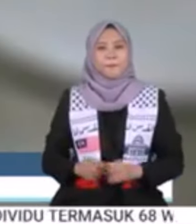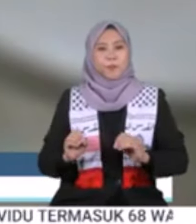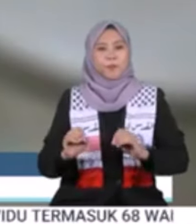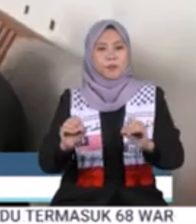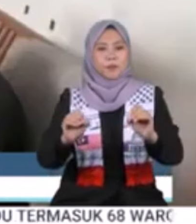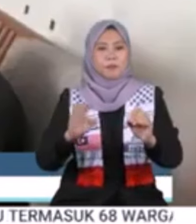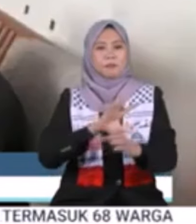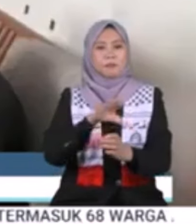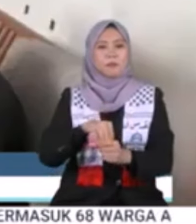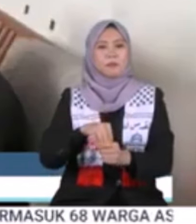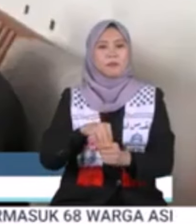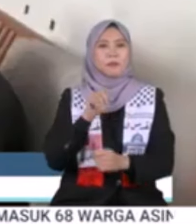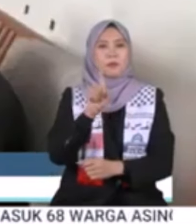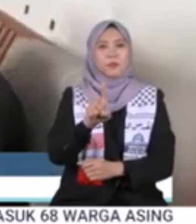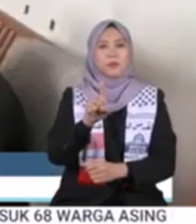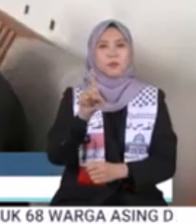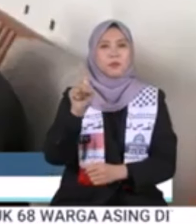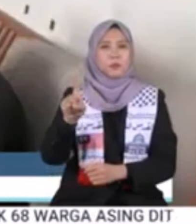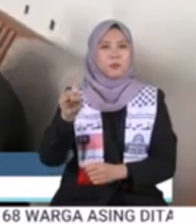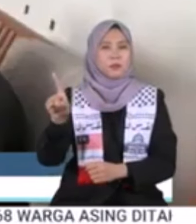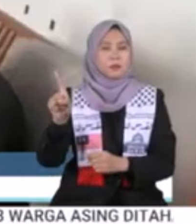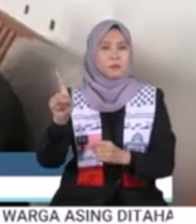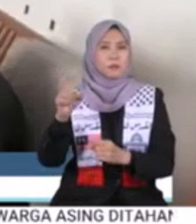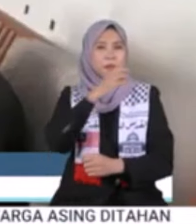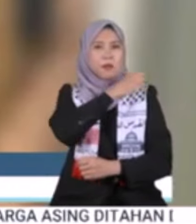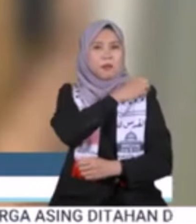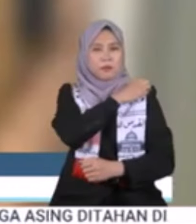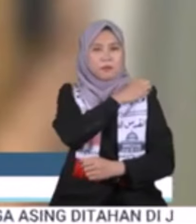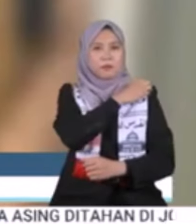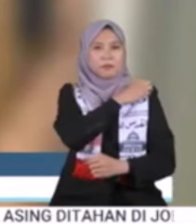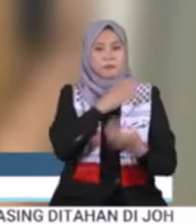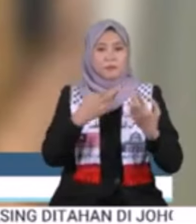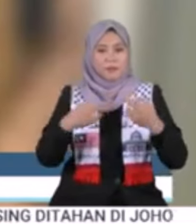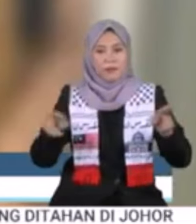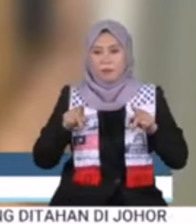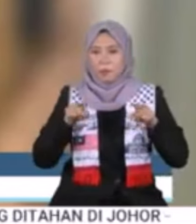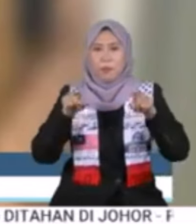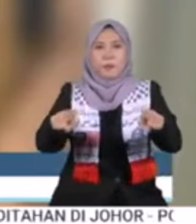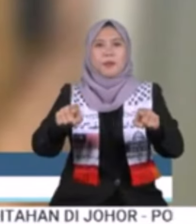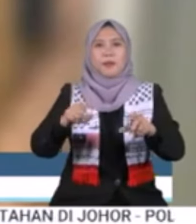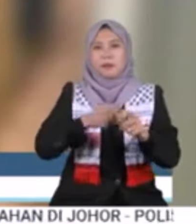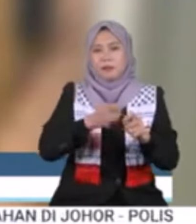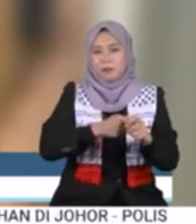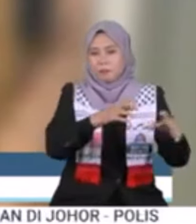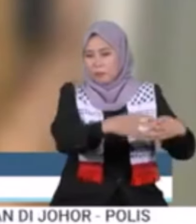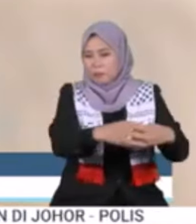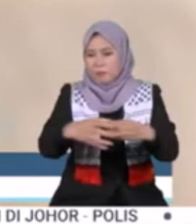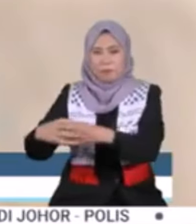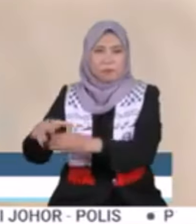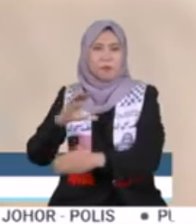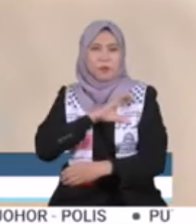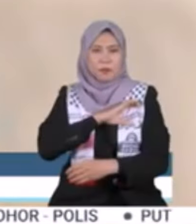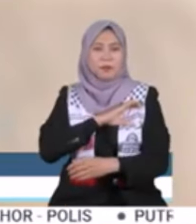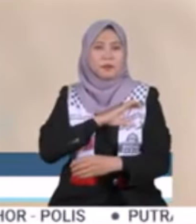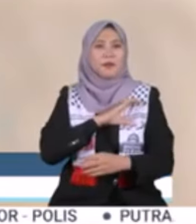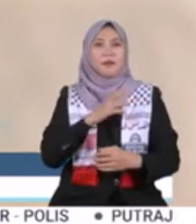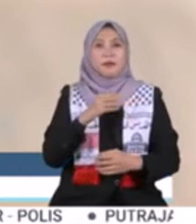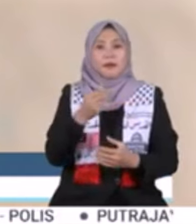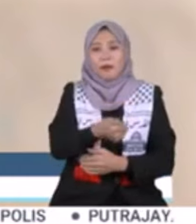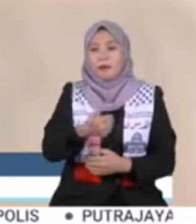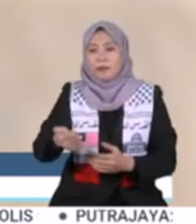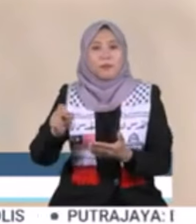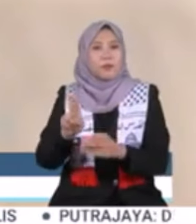Operasi yang disertai seramai 111 pegawai kanan dan rendah itu dilancarkan serentak di setiap kontinjen polis negeri. Antara peralatan yang